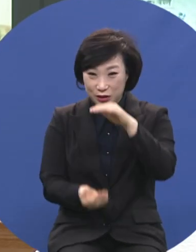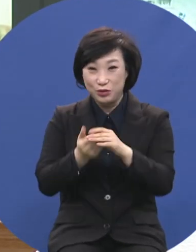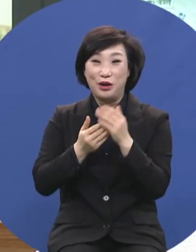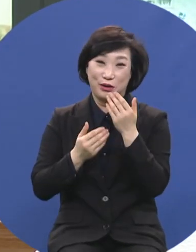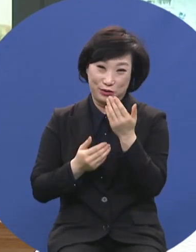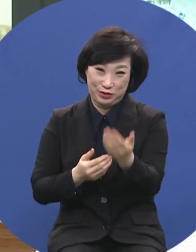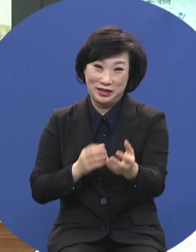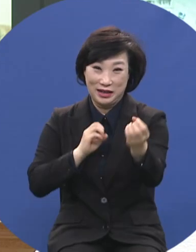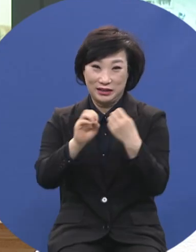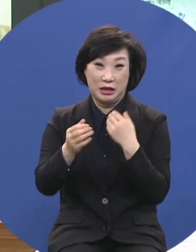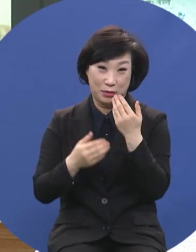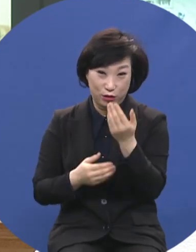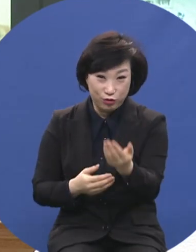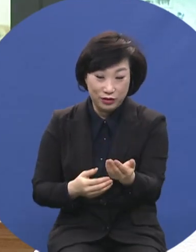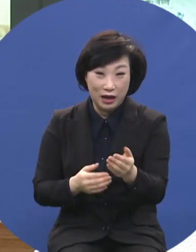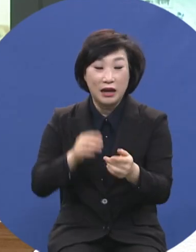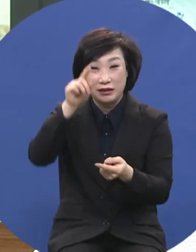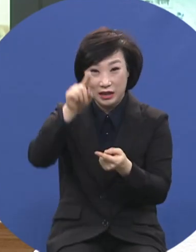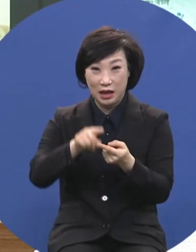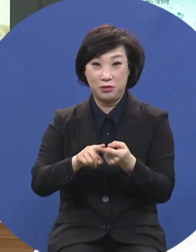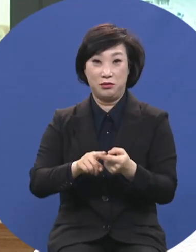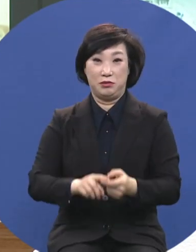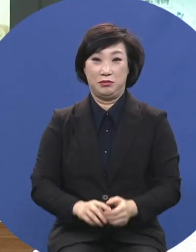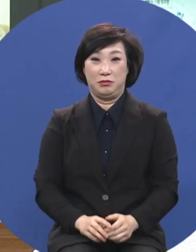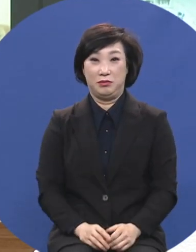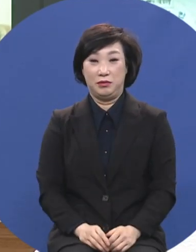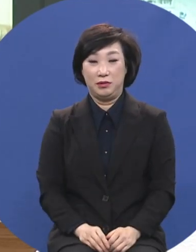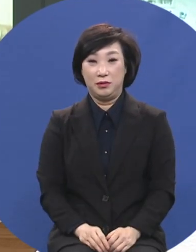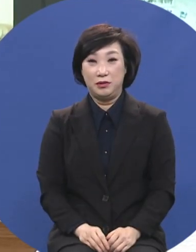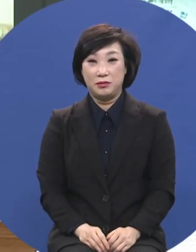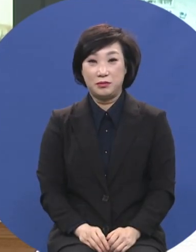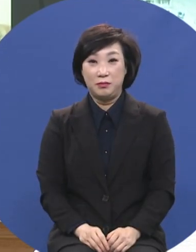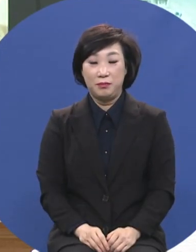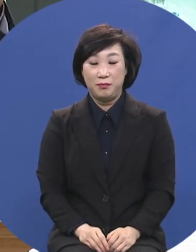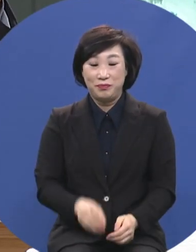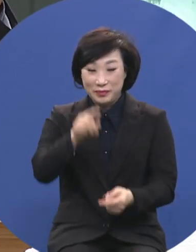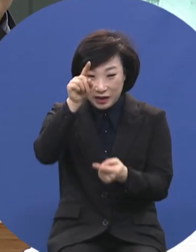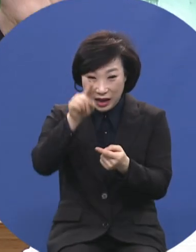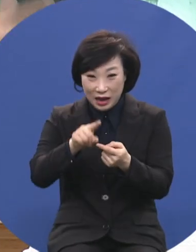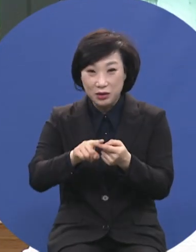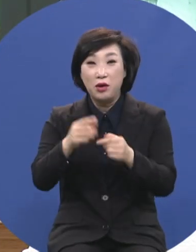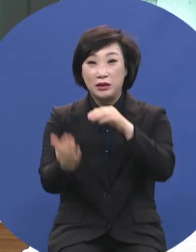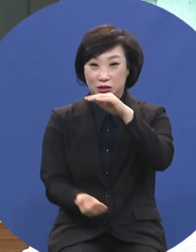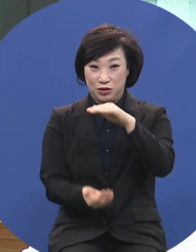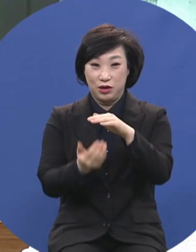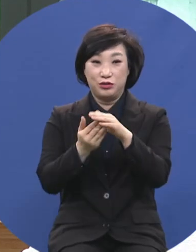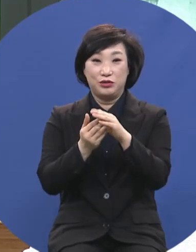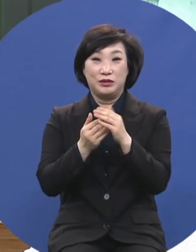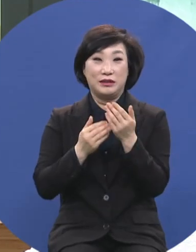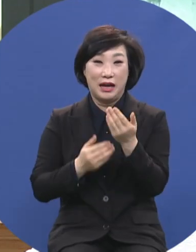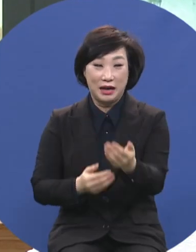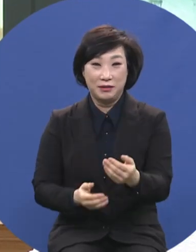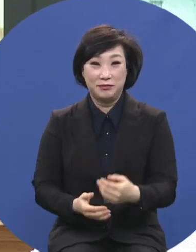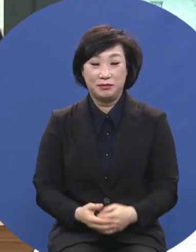이루어진다 그 거죠. 그대로 이루어진다. 예, 그대로